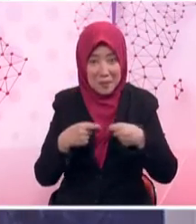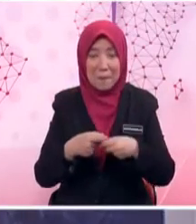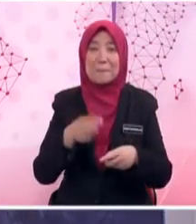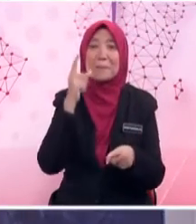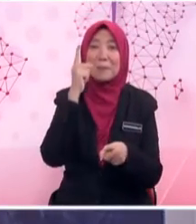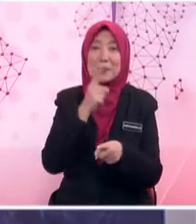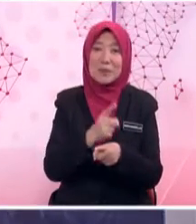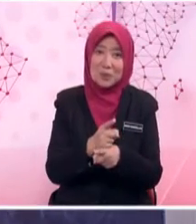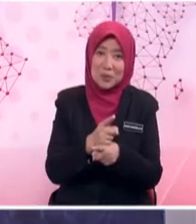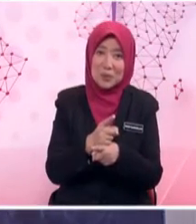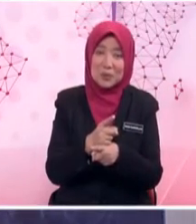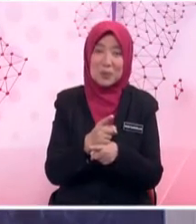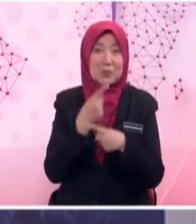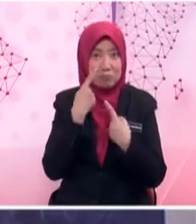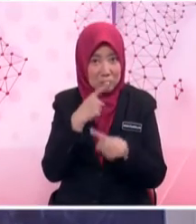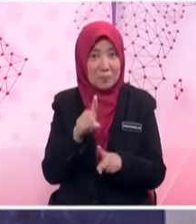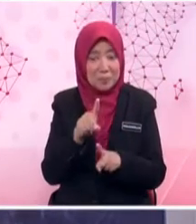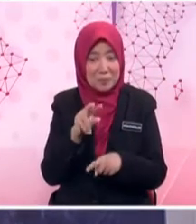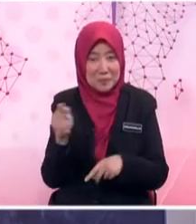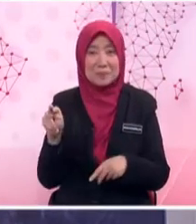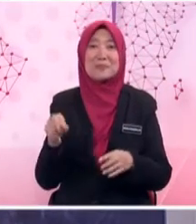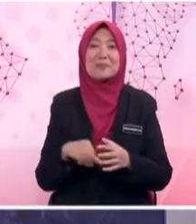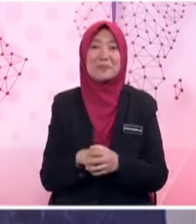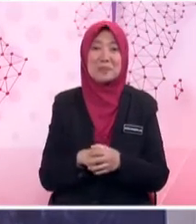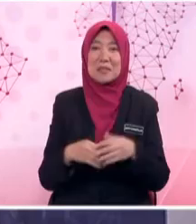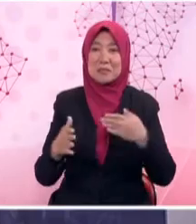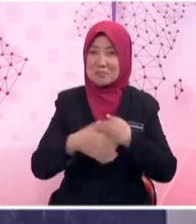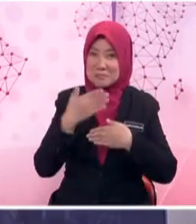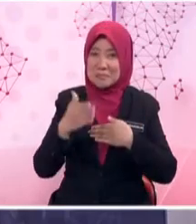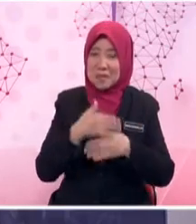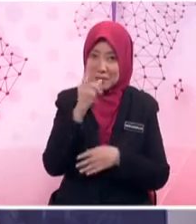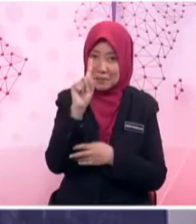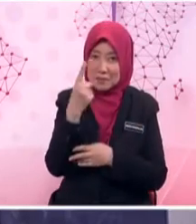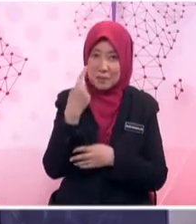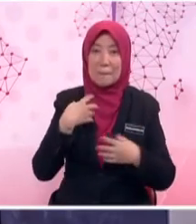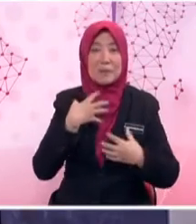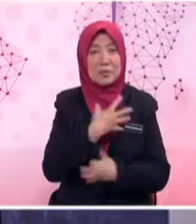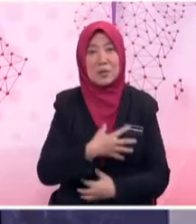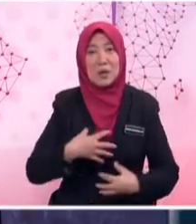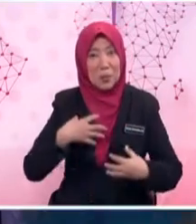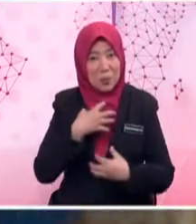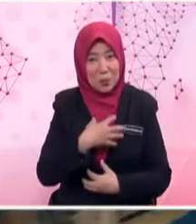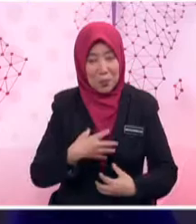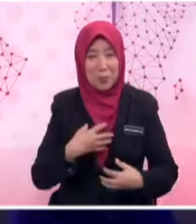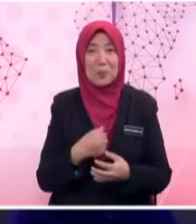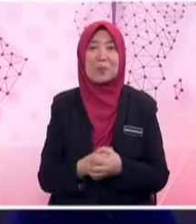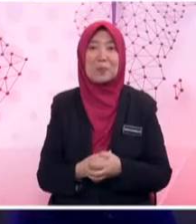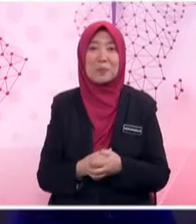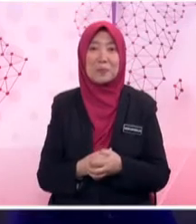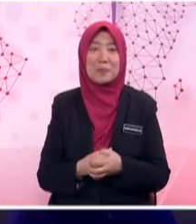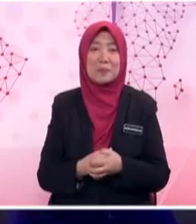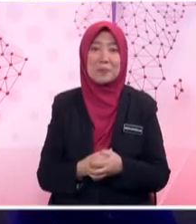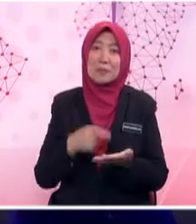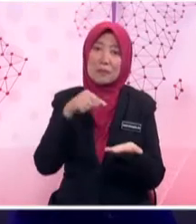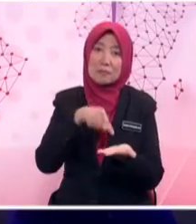Rina. Hampir mudah sebenarnya untuk jawab. Senang bila menjawab, ya. Betullah, cikgu. Ini aktiviti yang saya